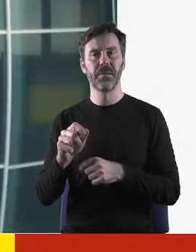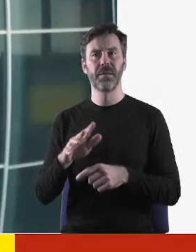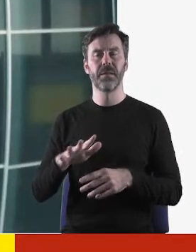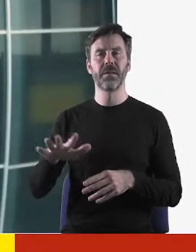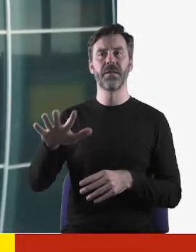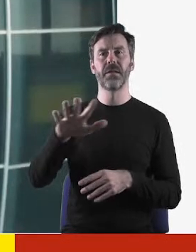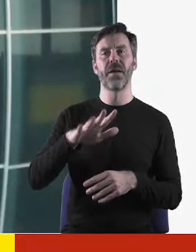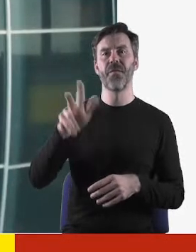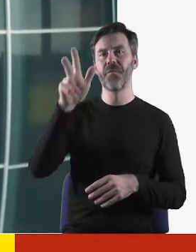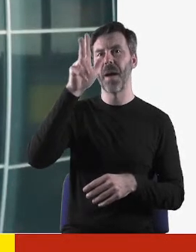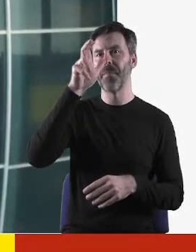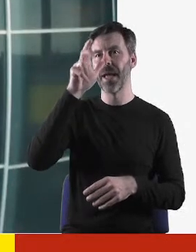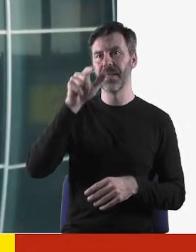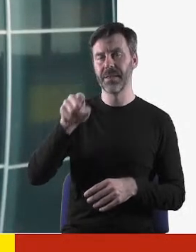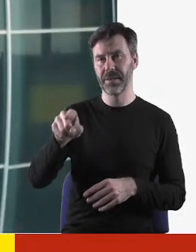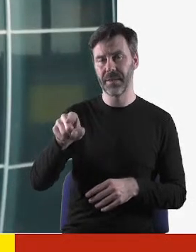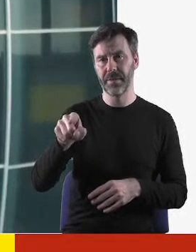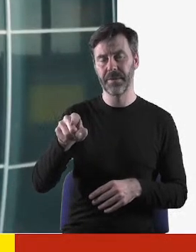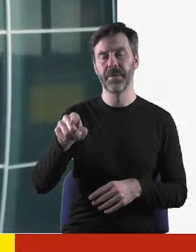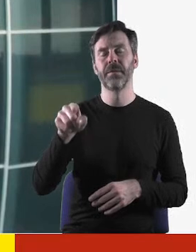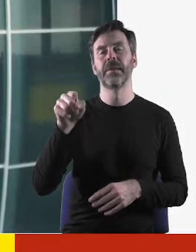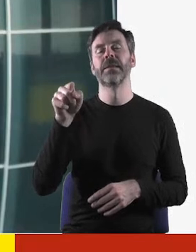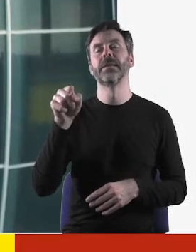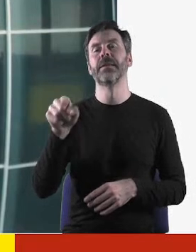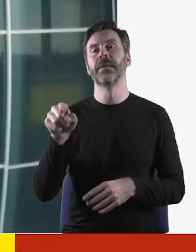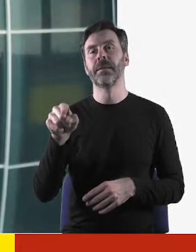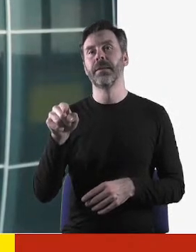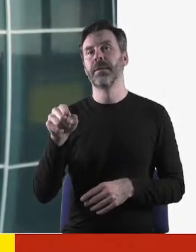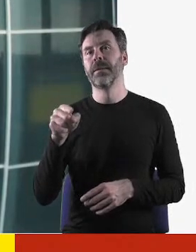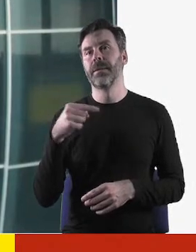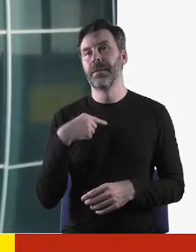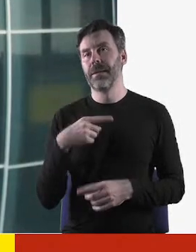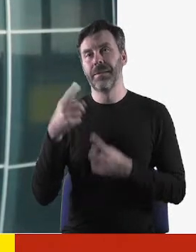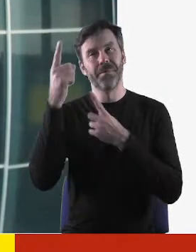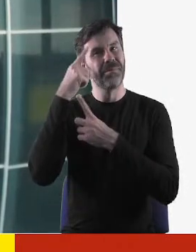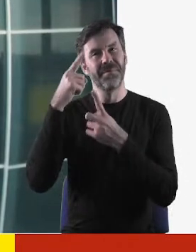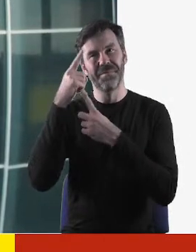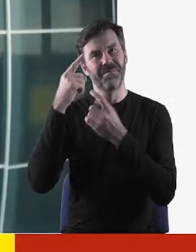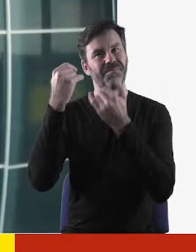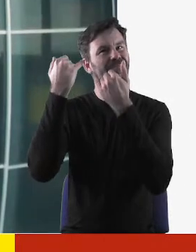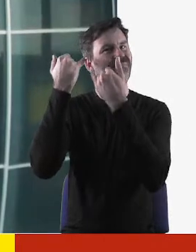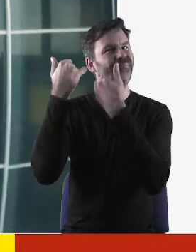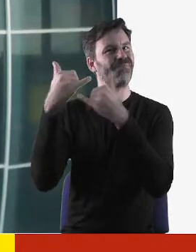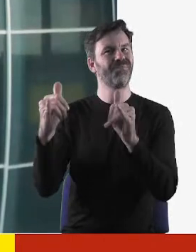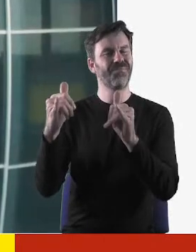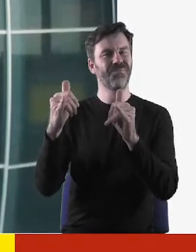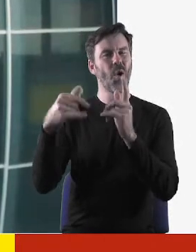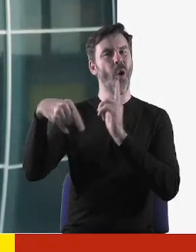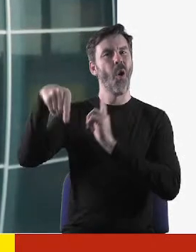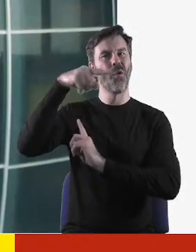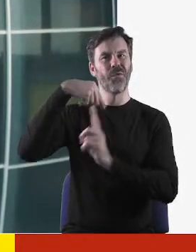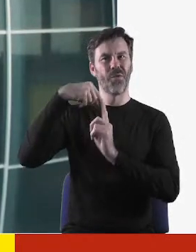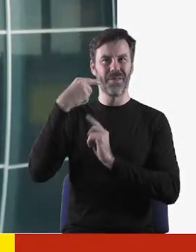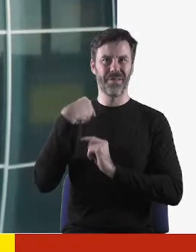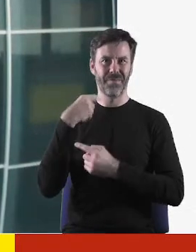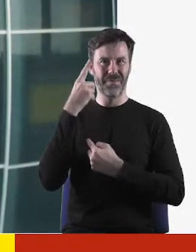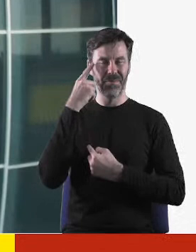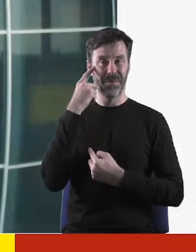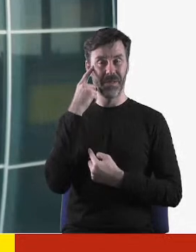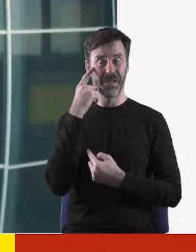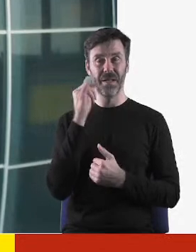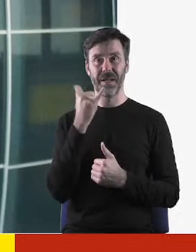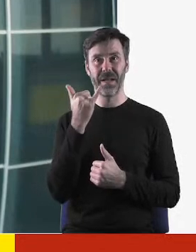rewitalizowana w Pabianicach. I jestem bardzo odmiennego zdania od pana dyrektora odnośnie tego, jak sprzedają